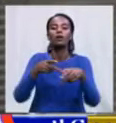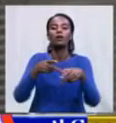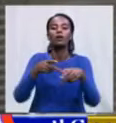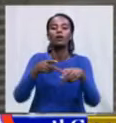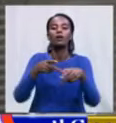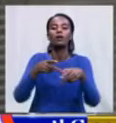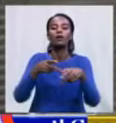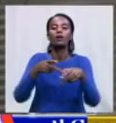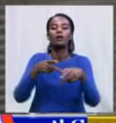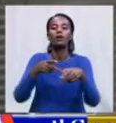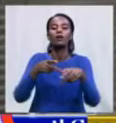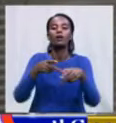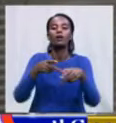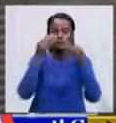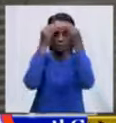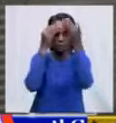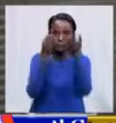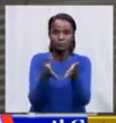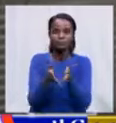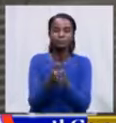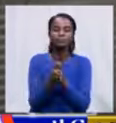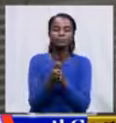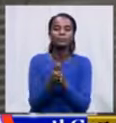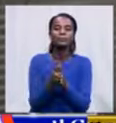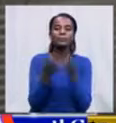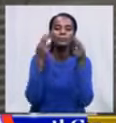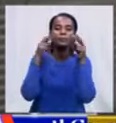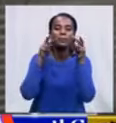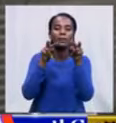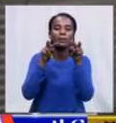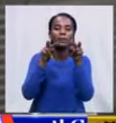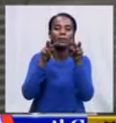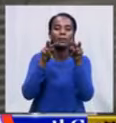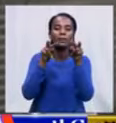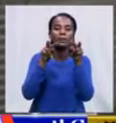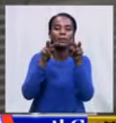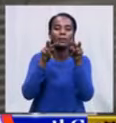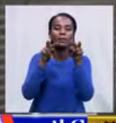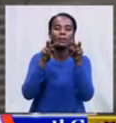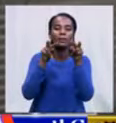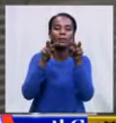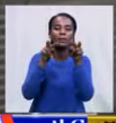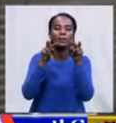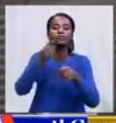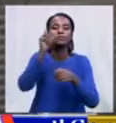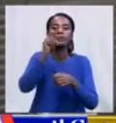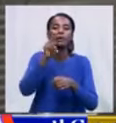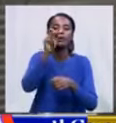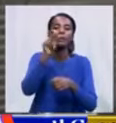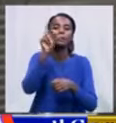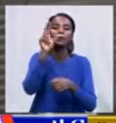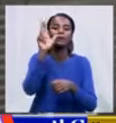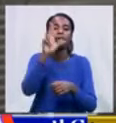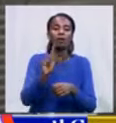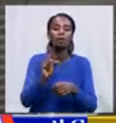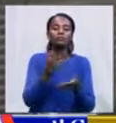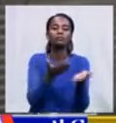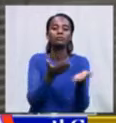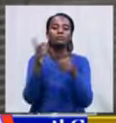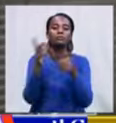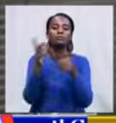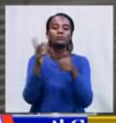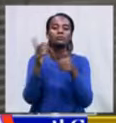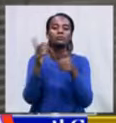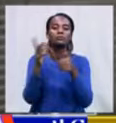ግብዓቱን እንዲረከብም አሳስቧል። ግብዓት አቅርቦቱን በሚመለከት ያው ዋናው የማዳበሪያ አቅርቦት ነው። እሱም